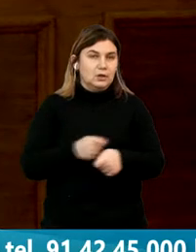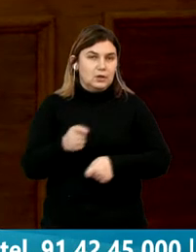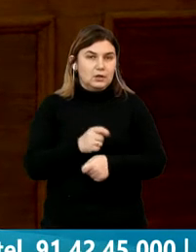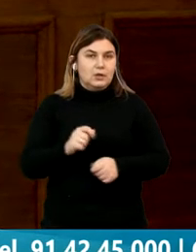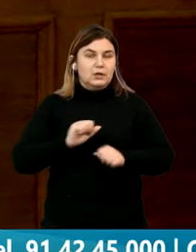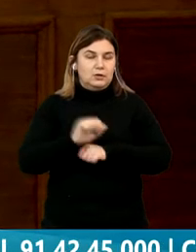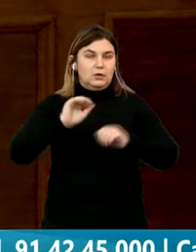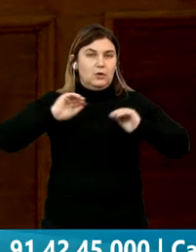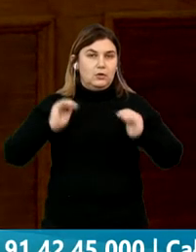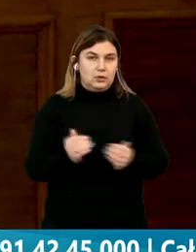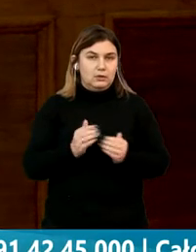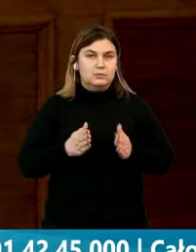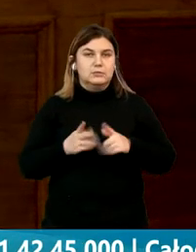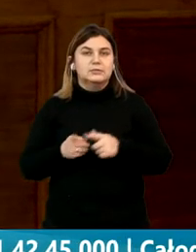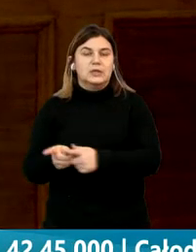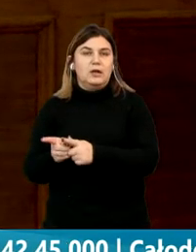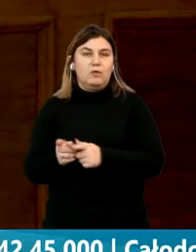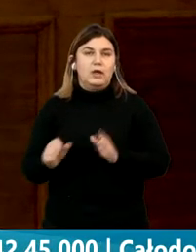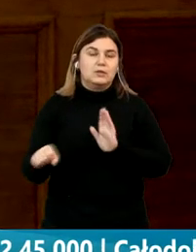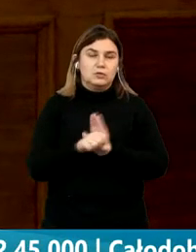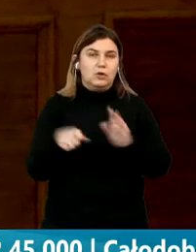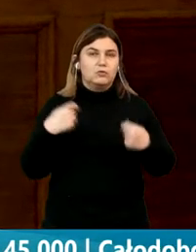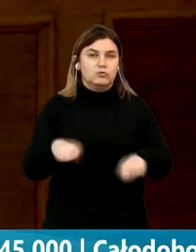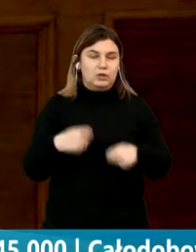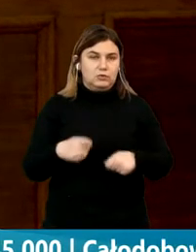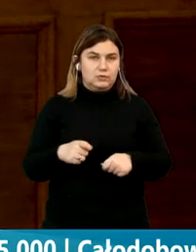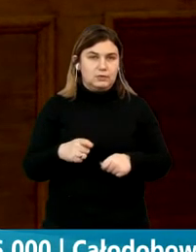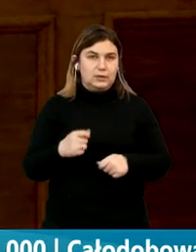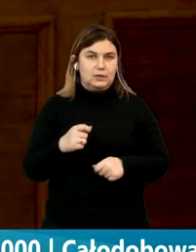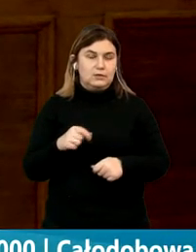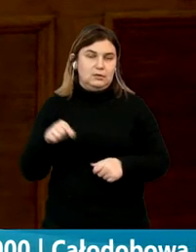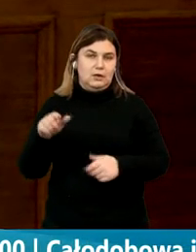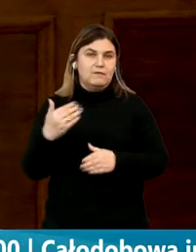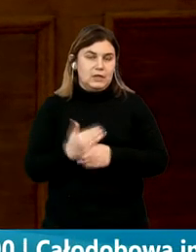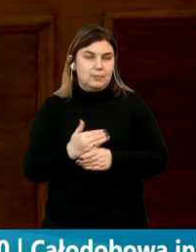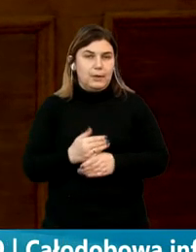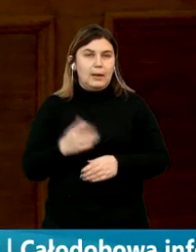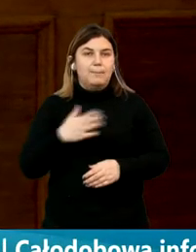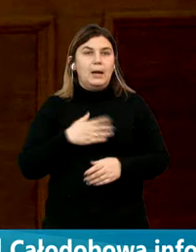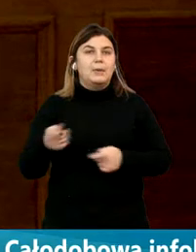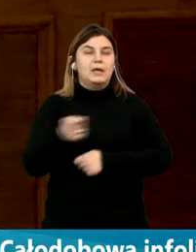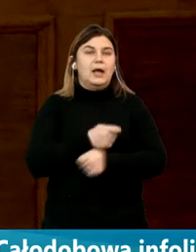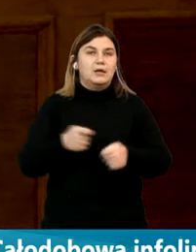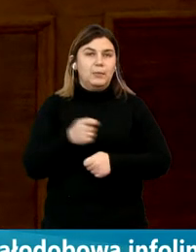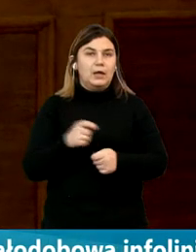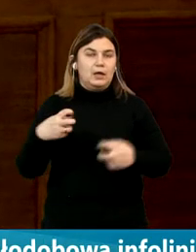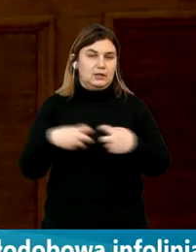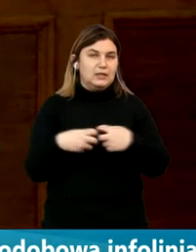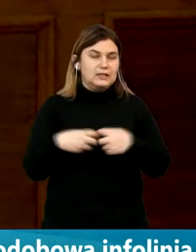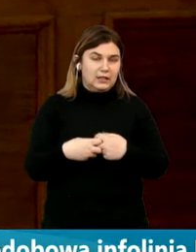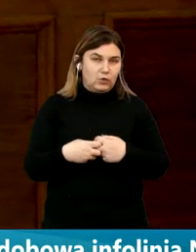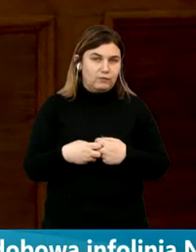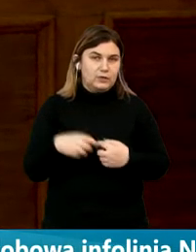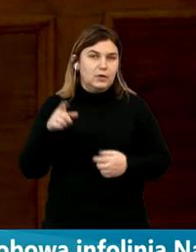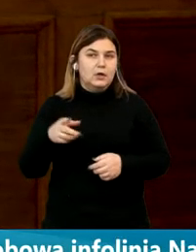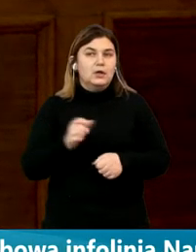mocno ograniczony, skierowany przede wszystkim do szczecińskich podmiotów. Ale mamy też jarmark bożonarodzeniowy online, zapraszamy